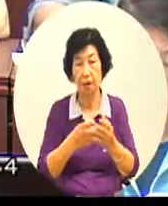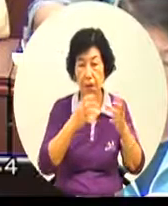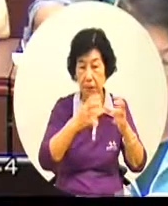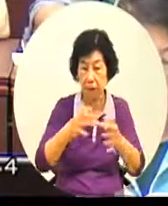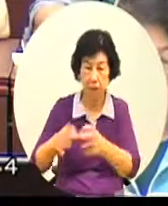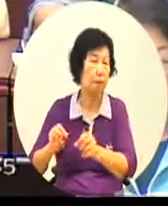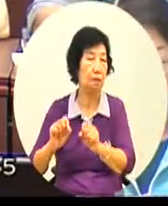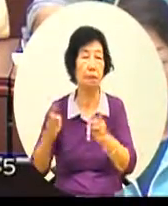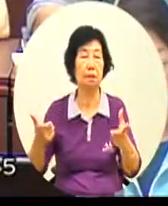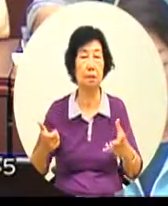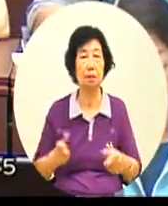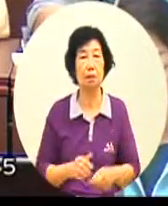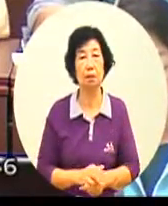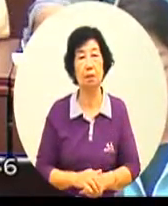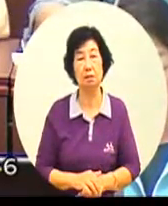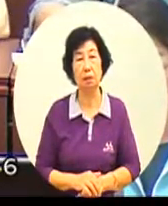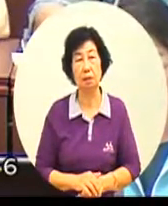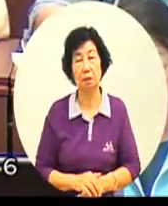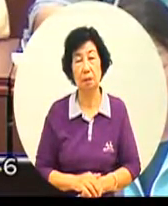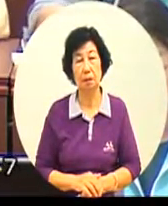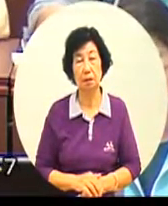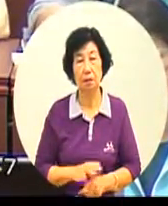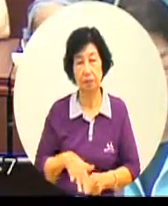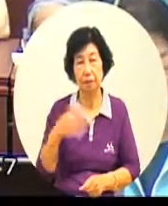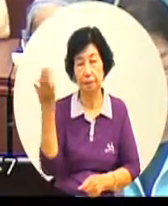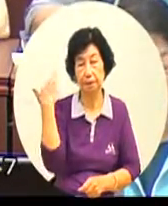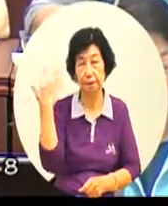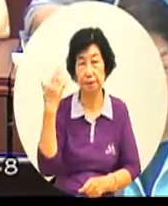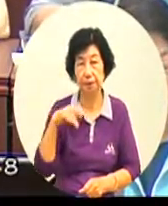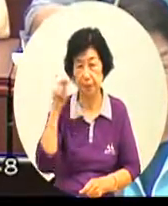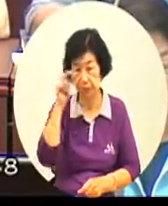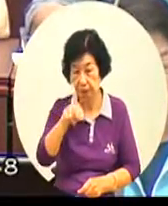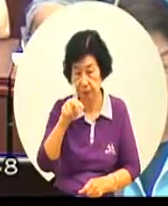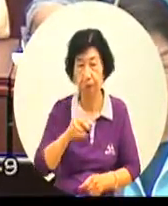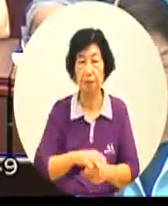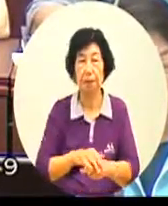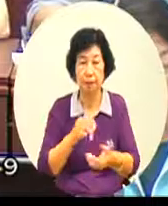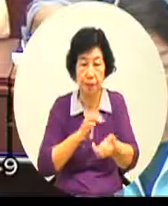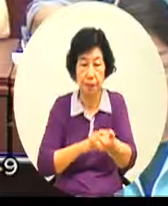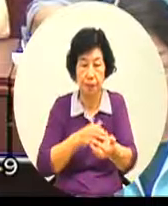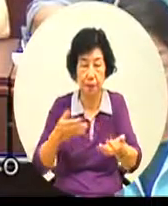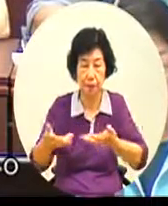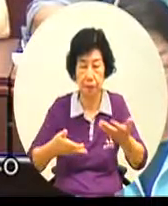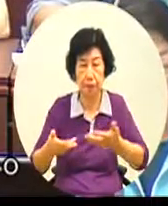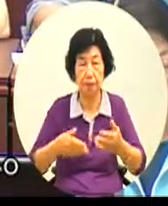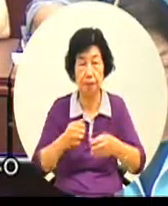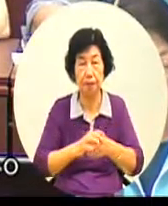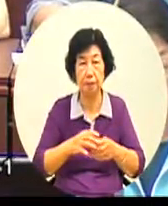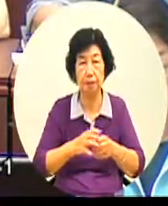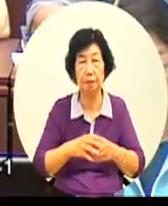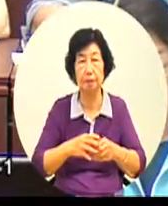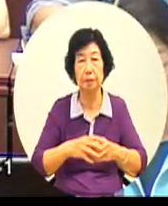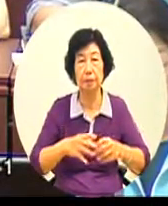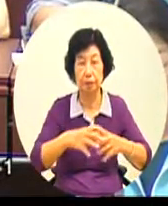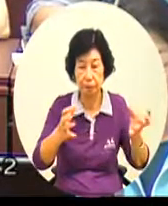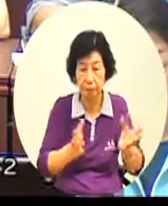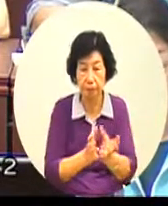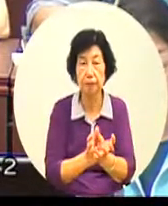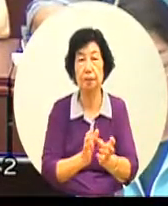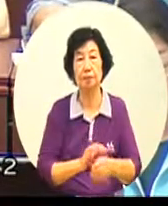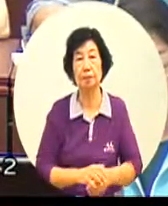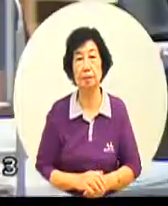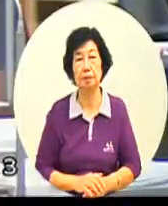为那个您上次去看的这个点是比较是医疗团队的，那有一些是比较在地社区型的。 局长，我